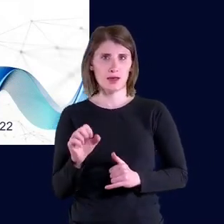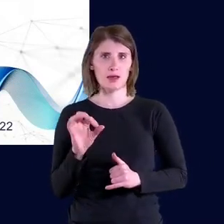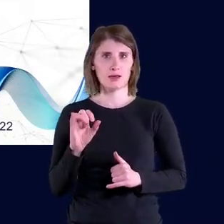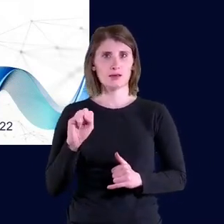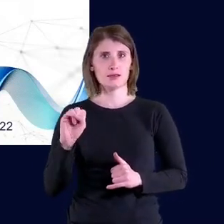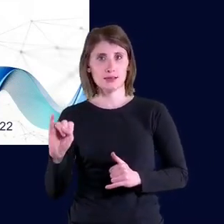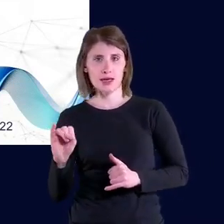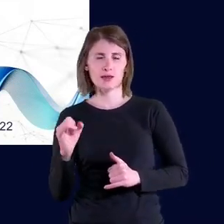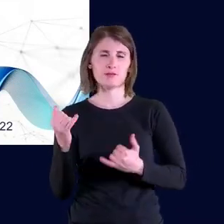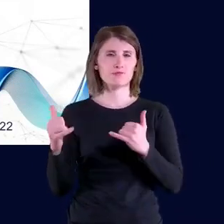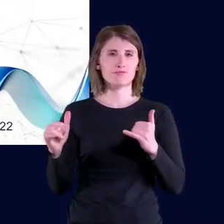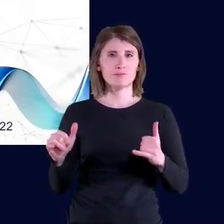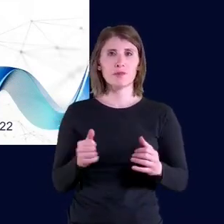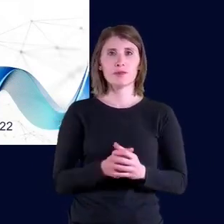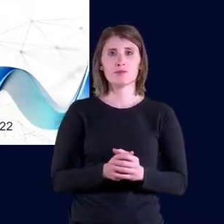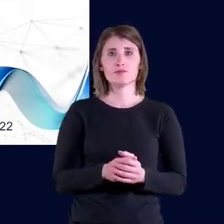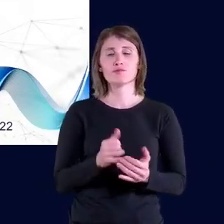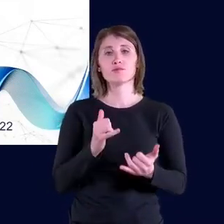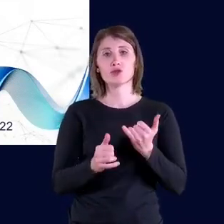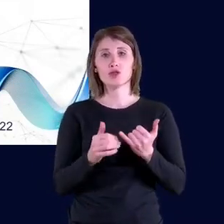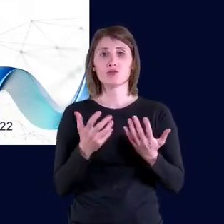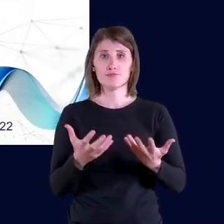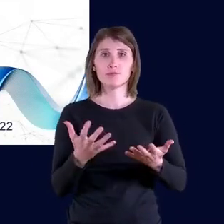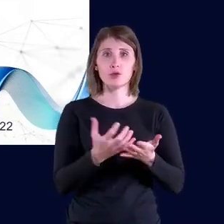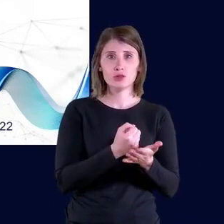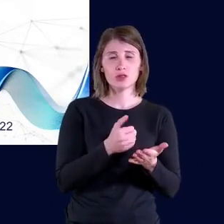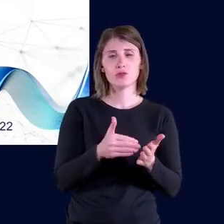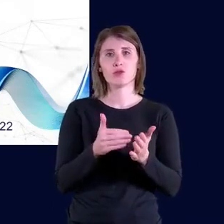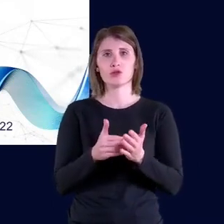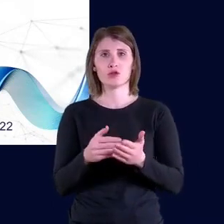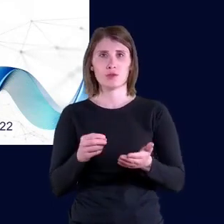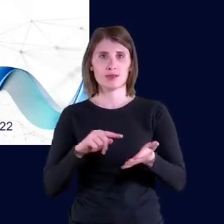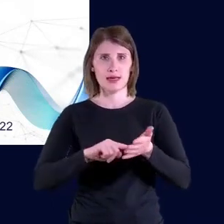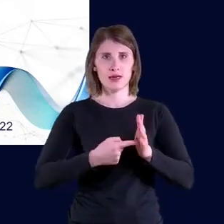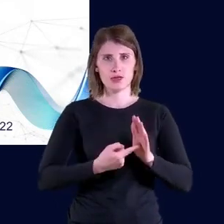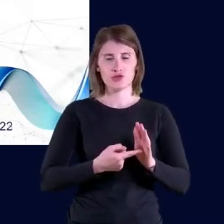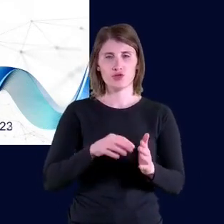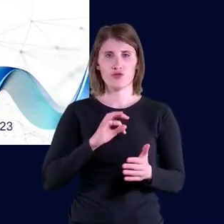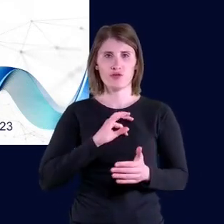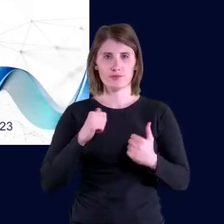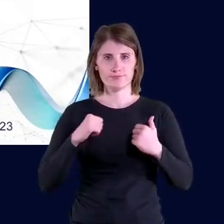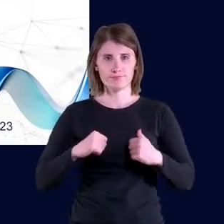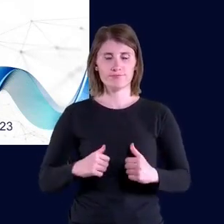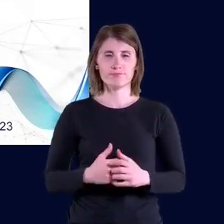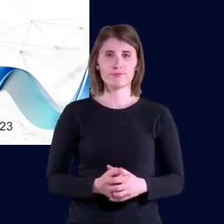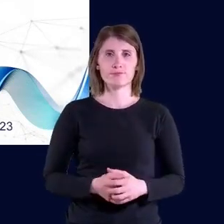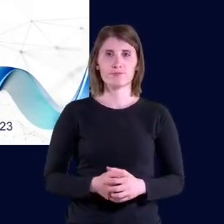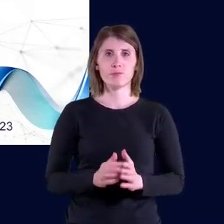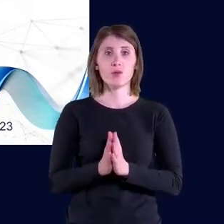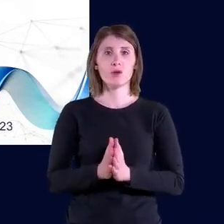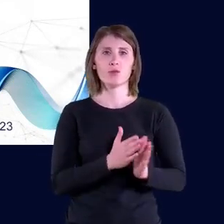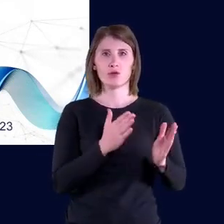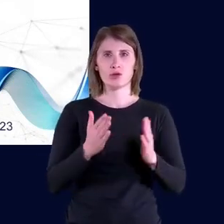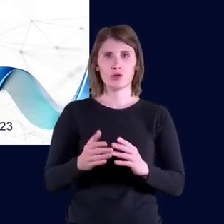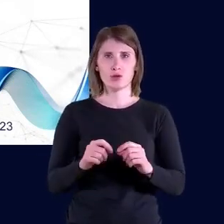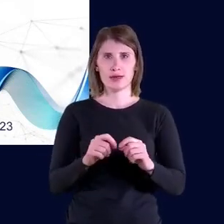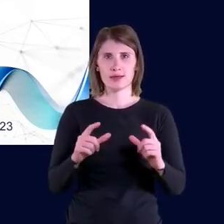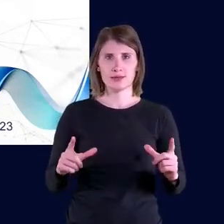aby skorzystać z tej funkcji należy posiadać konto w systemie Poproszę kolejny slajd